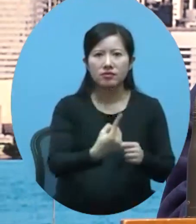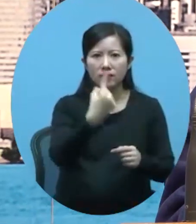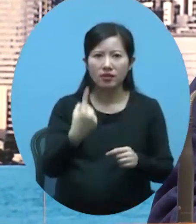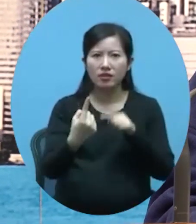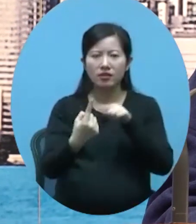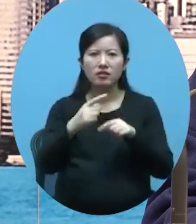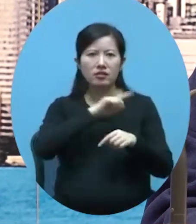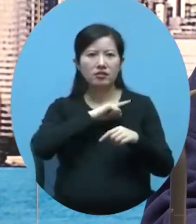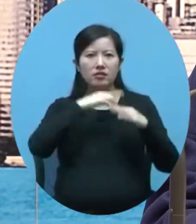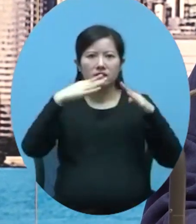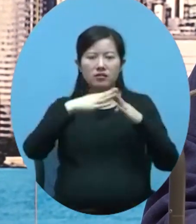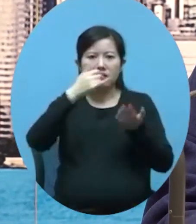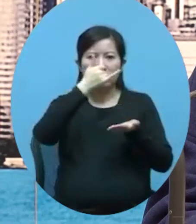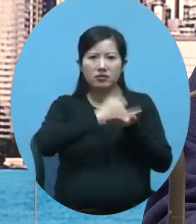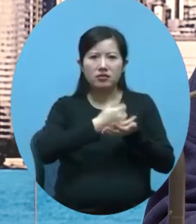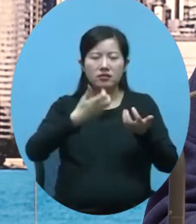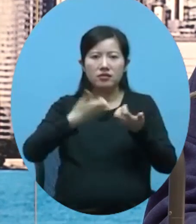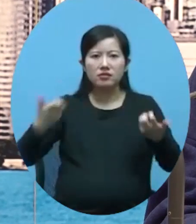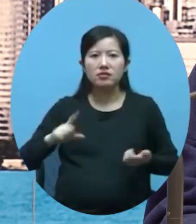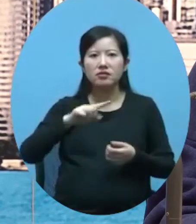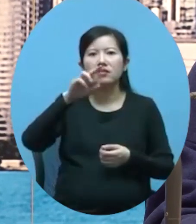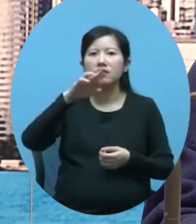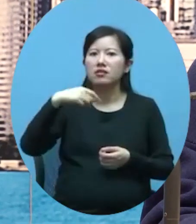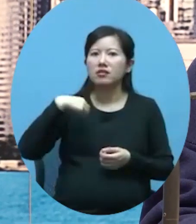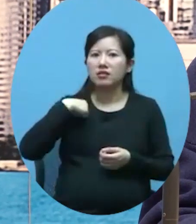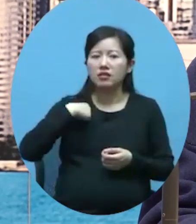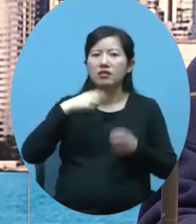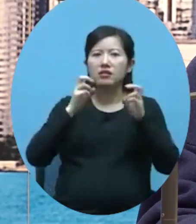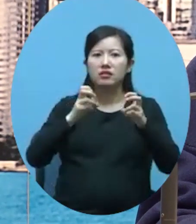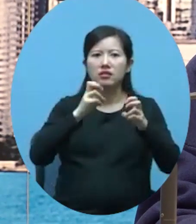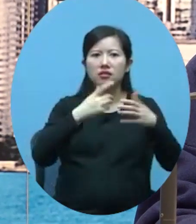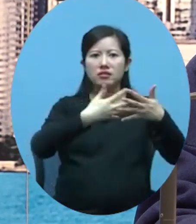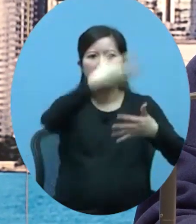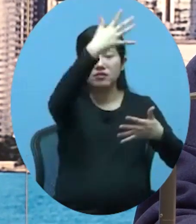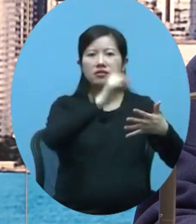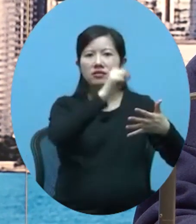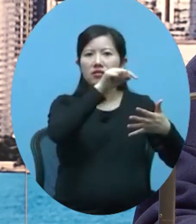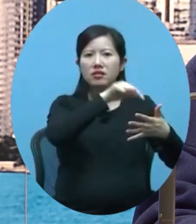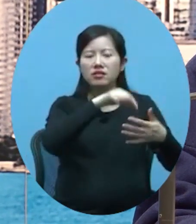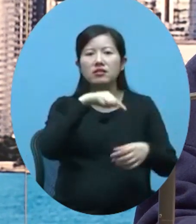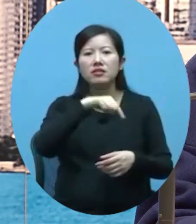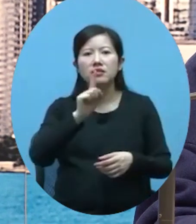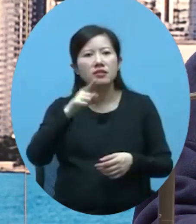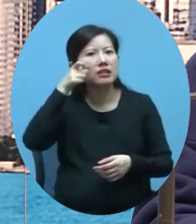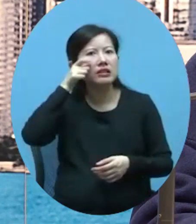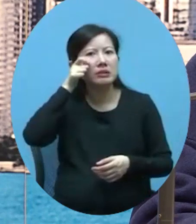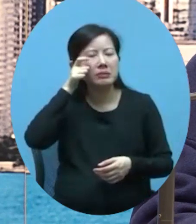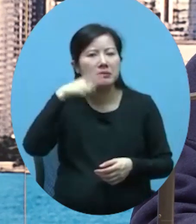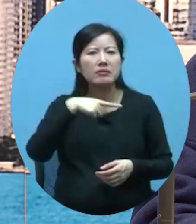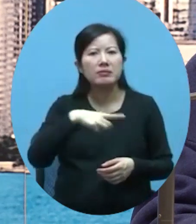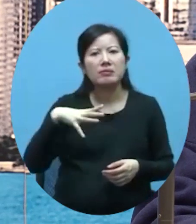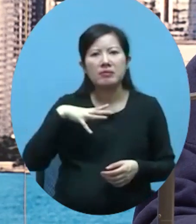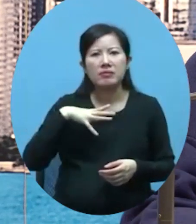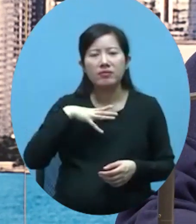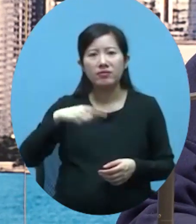居隔离的就是在青衣浩径湾就是因为家人是就是那个是一个特别的个案其他人都是在